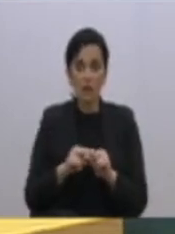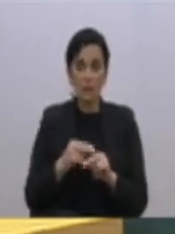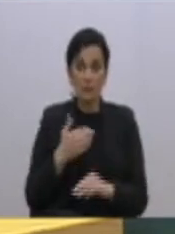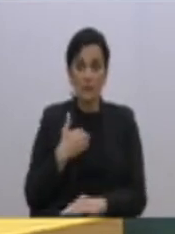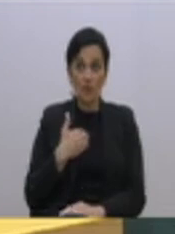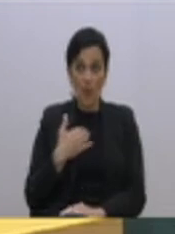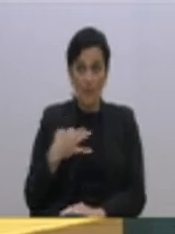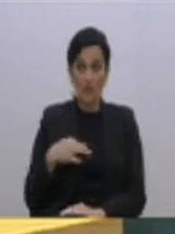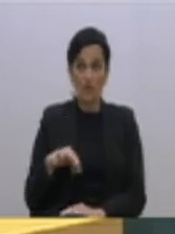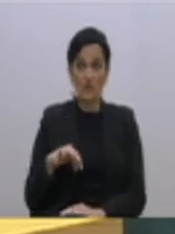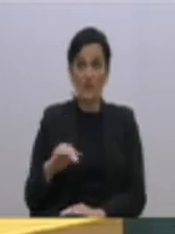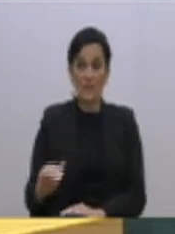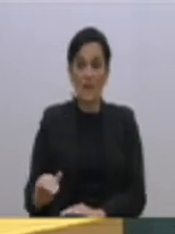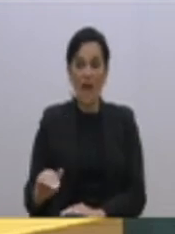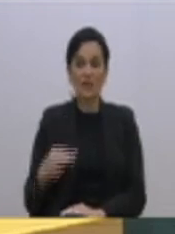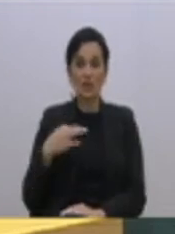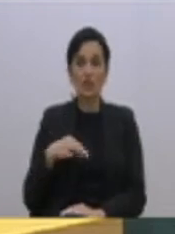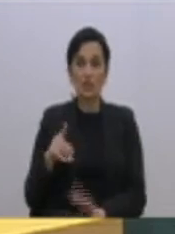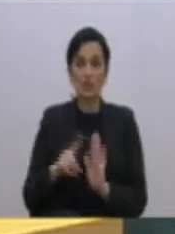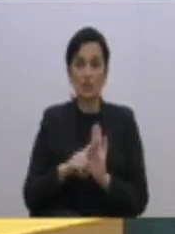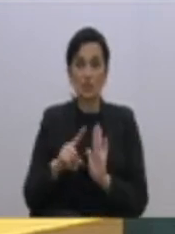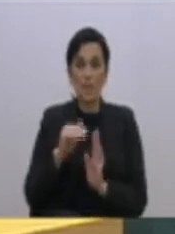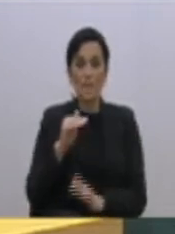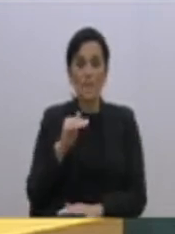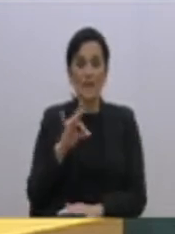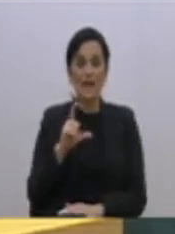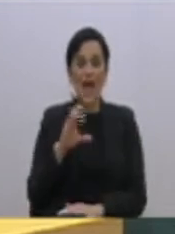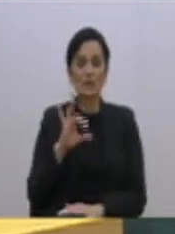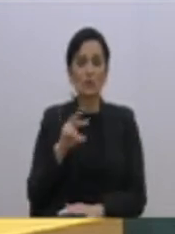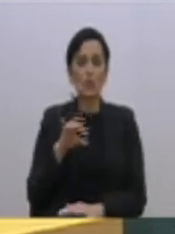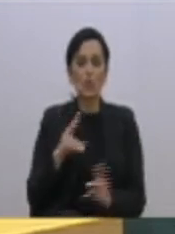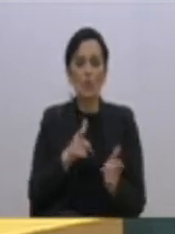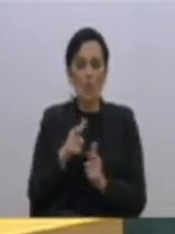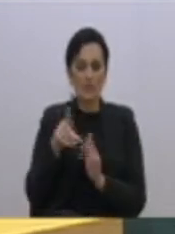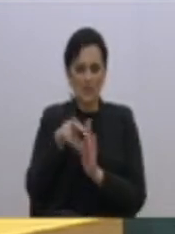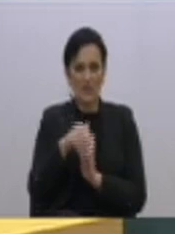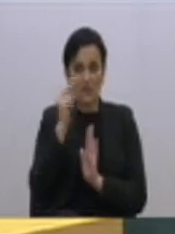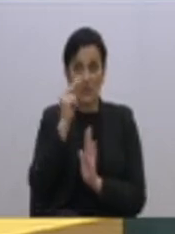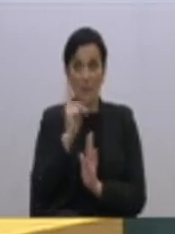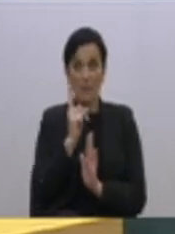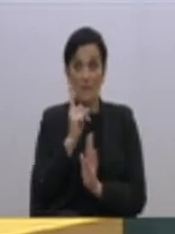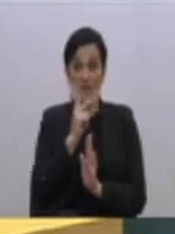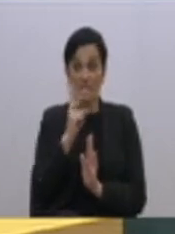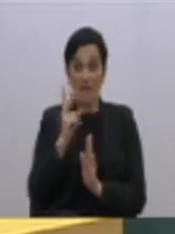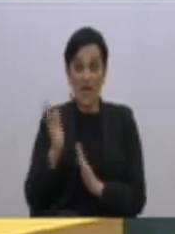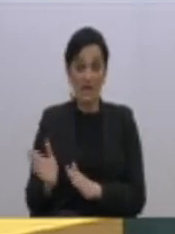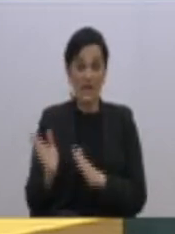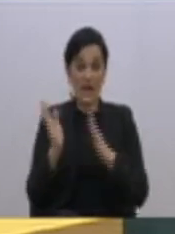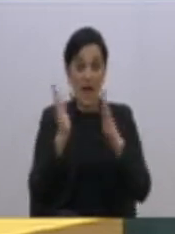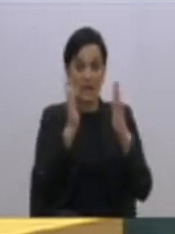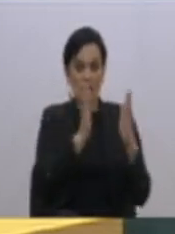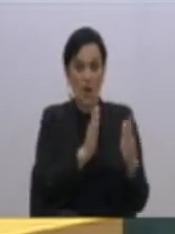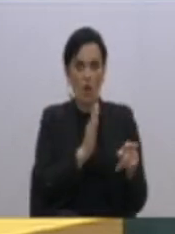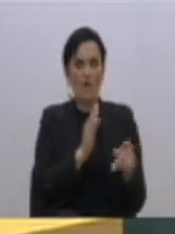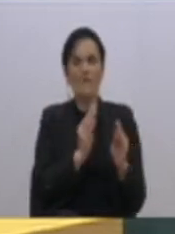ჩემი შვილიც, პატარა შვილიც ფრესკულში სწავლობდა, ანუ მოესტრო მაგას და. აი პირველ კლასში რომ გადადიოდნენ ფრესკულიდან,